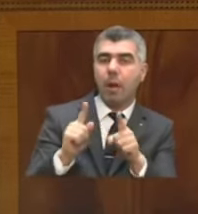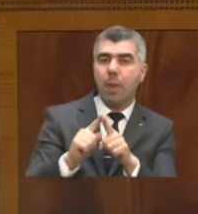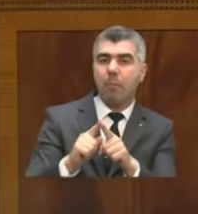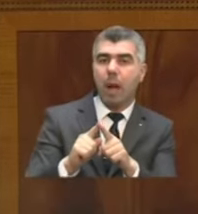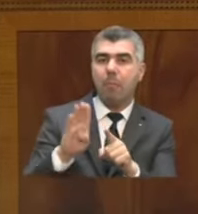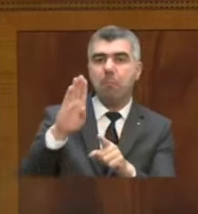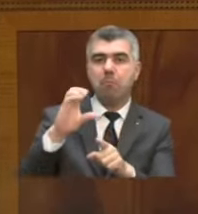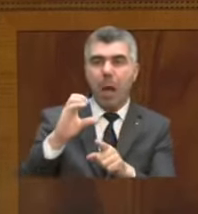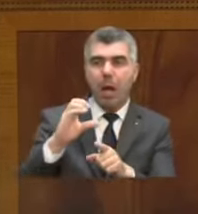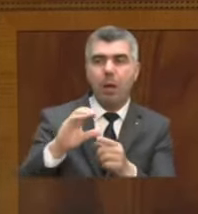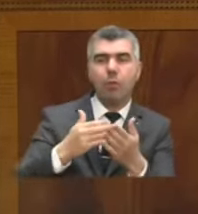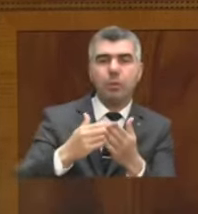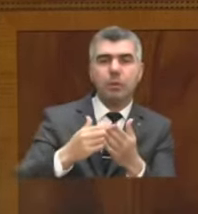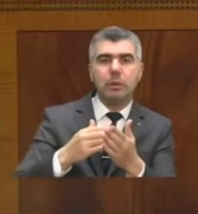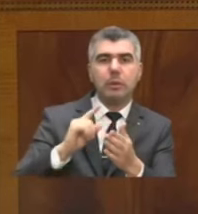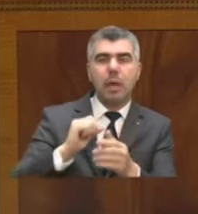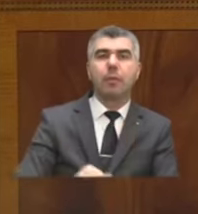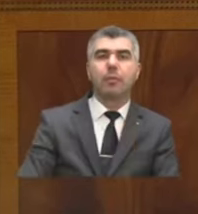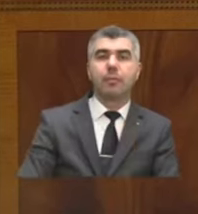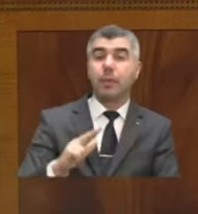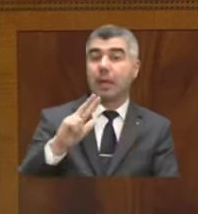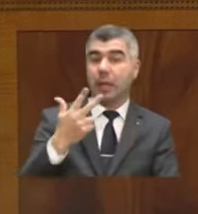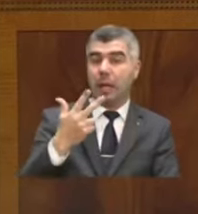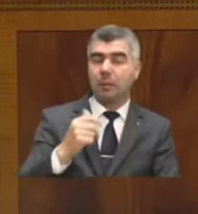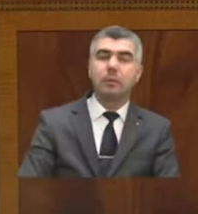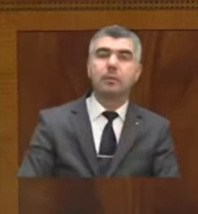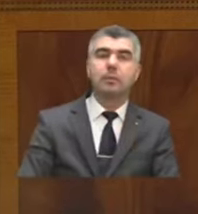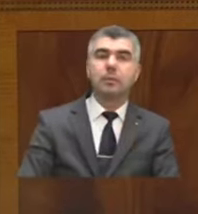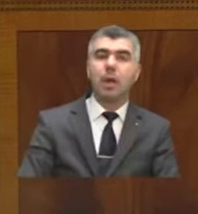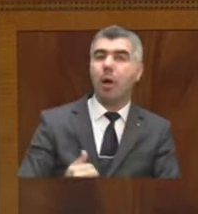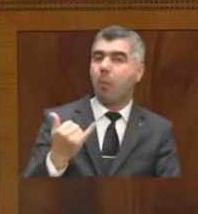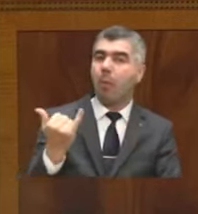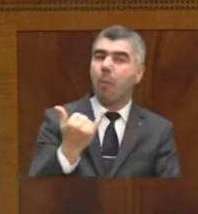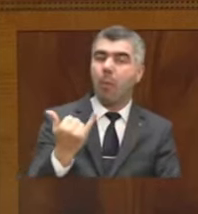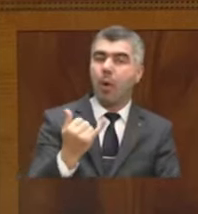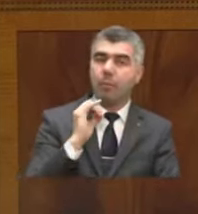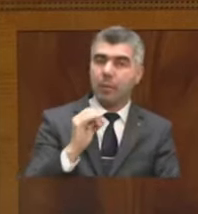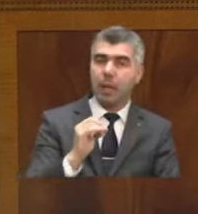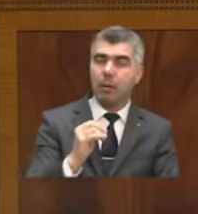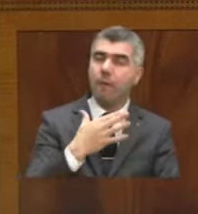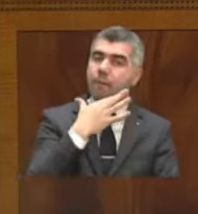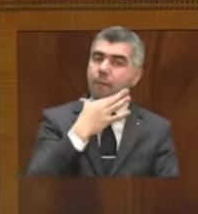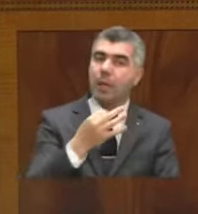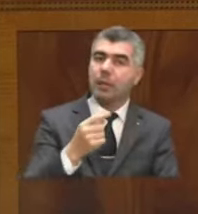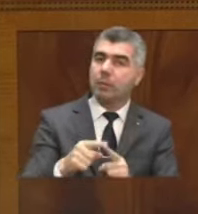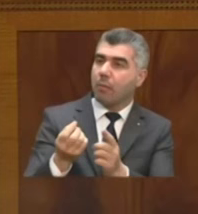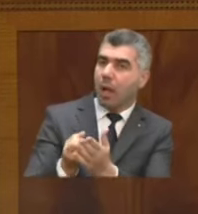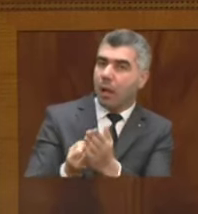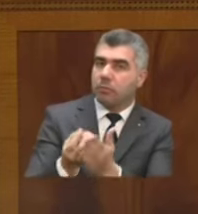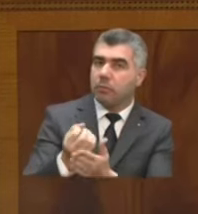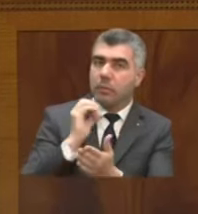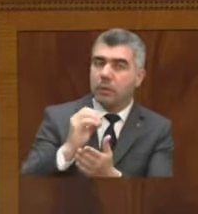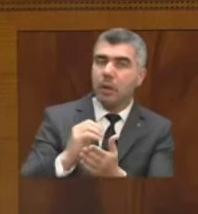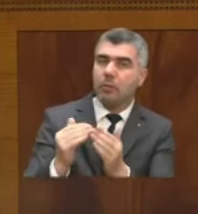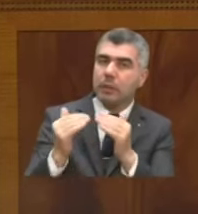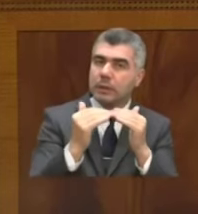الإشهادية. والمبدأ الثالث هو استحضار السلاسة في عملية التنزيل تناسبا